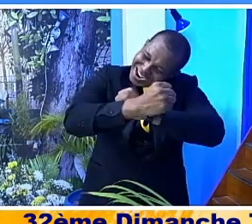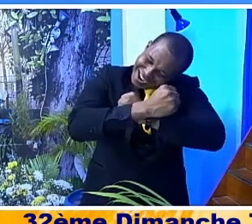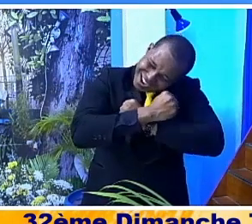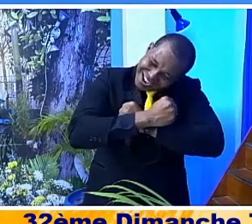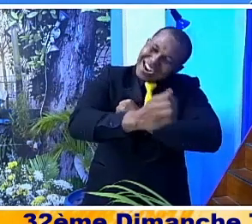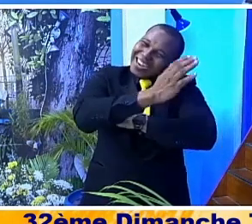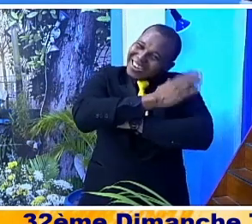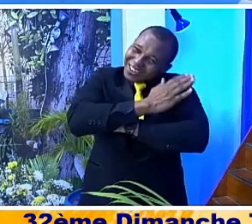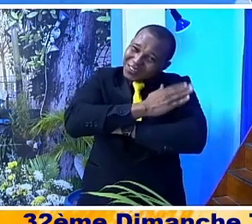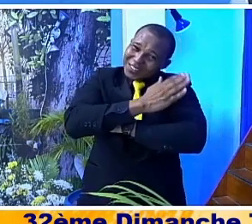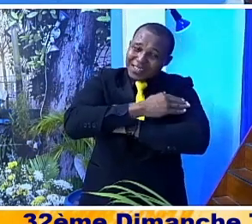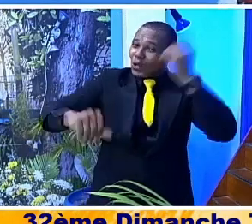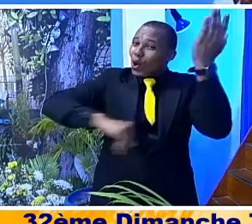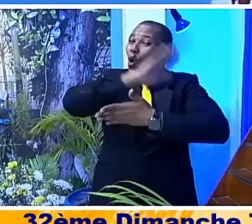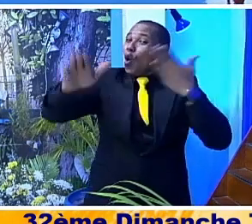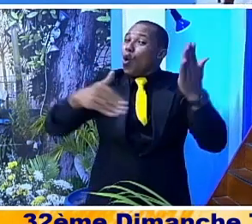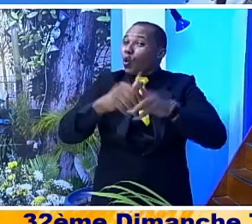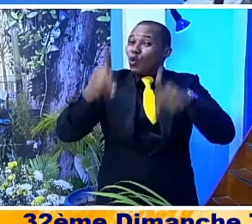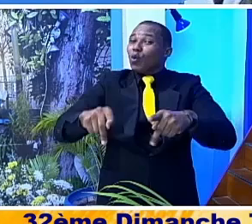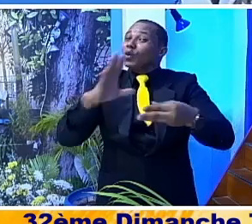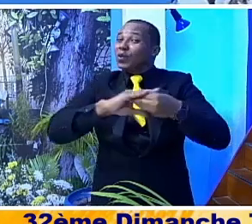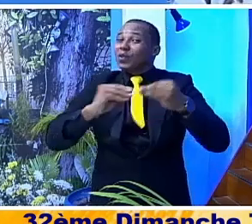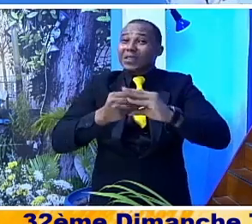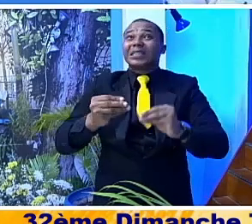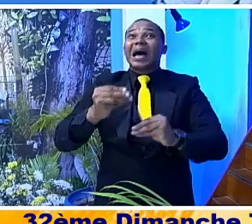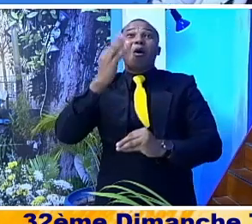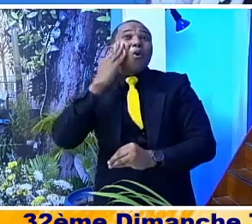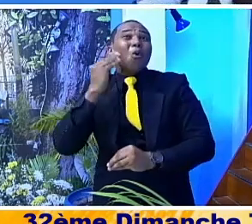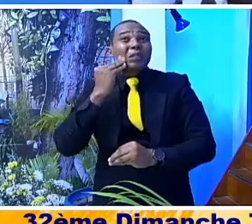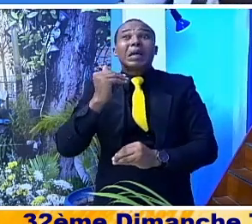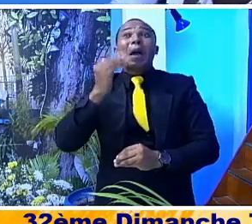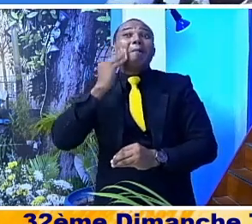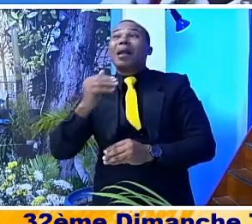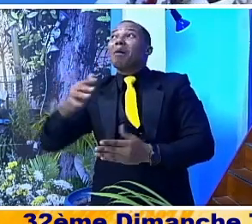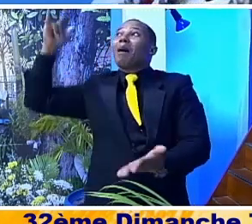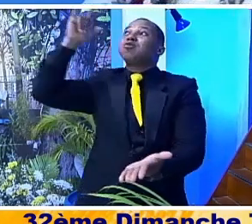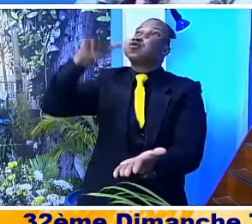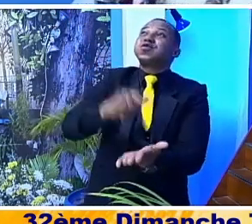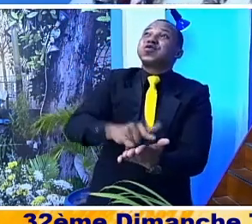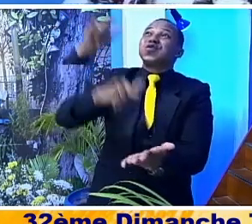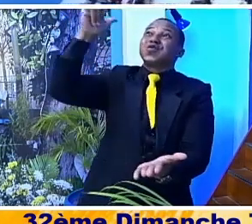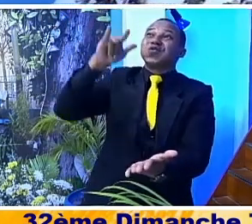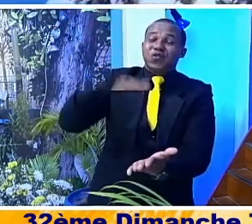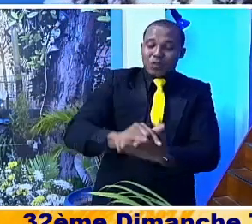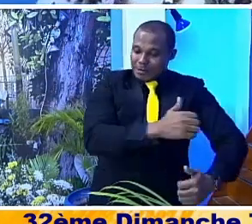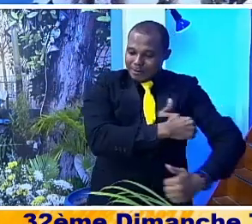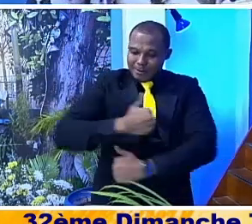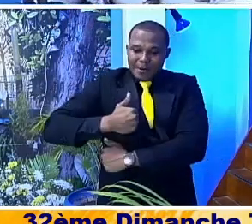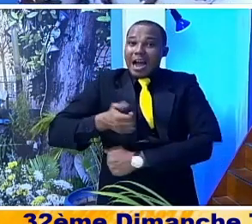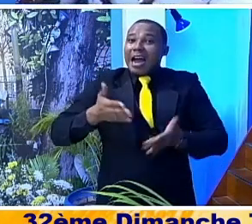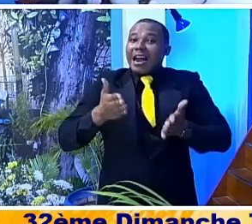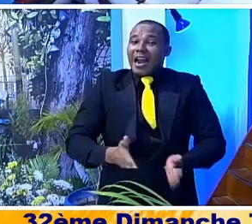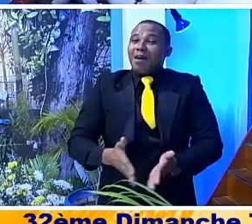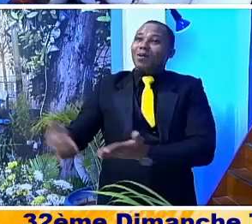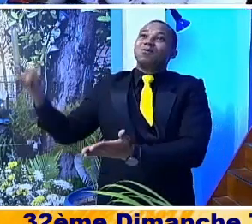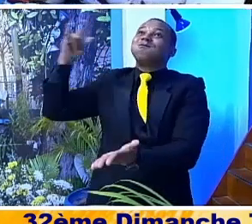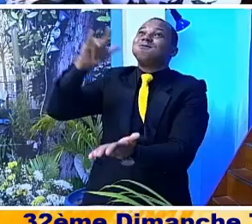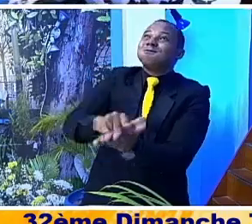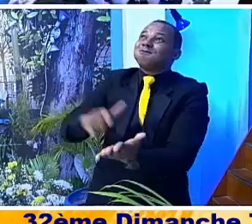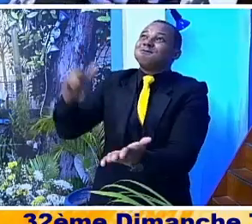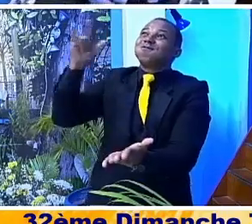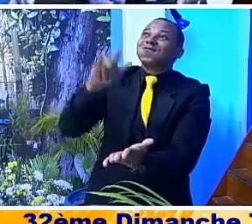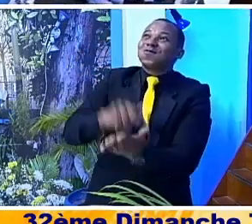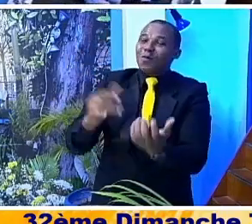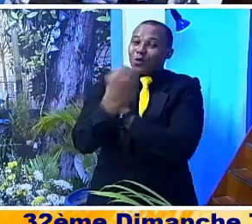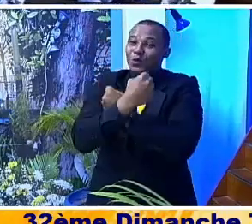monde connaît là ton seul espoir, mais un petit blanc pas venir pour retirer dans sa là. Puis faut espoir mon Dieu, c'est débarquement là mais américaine. Pour